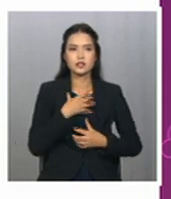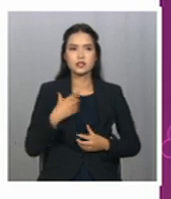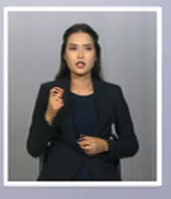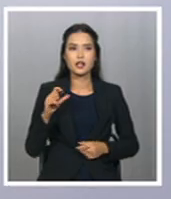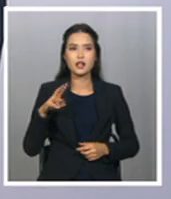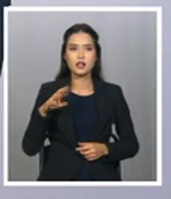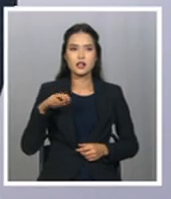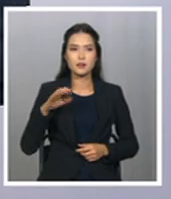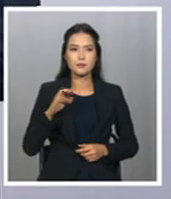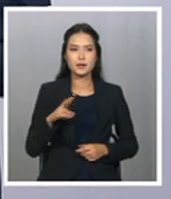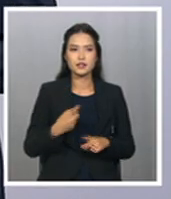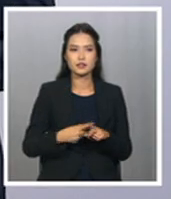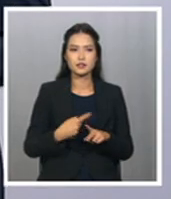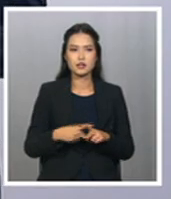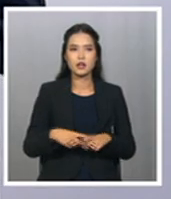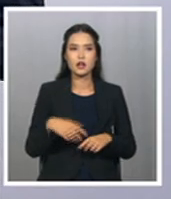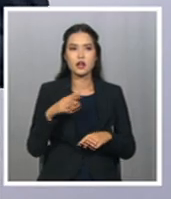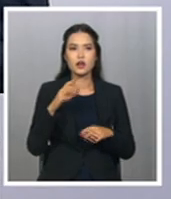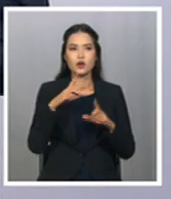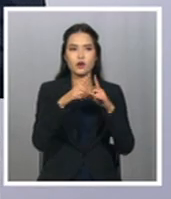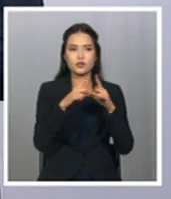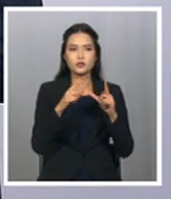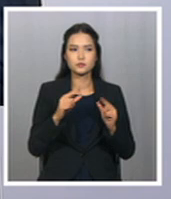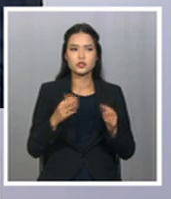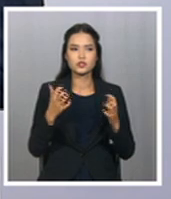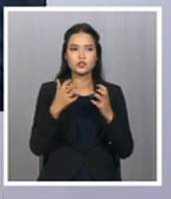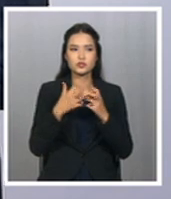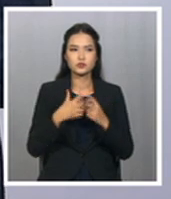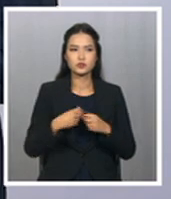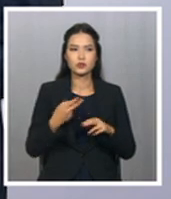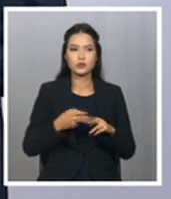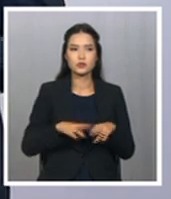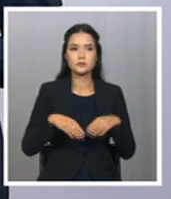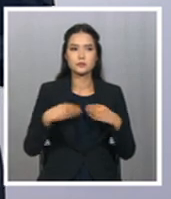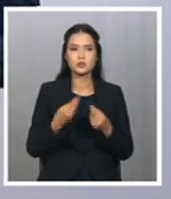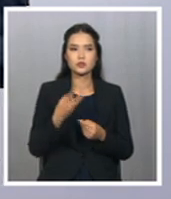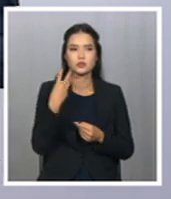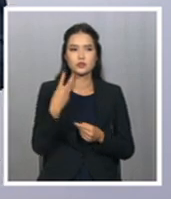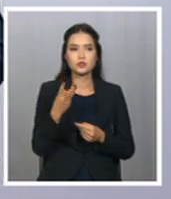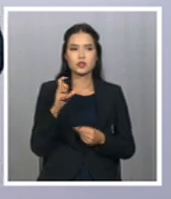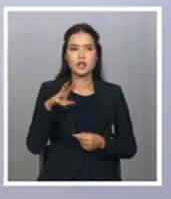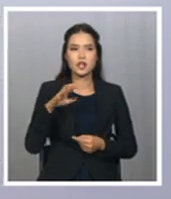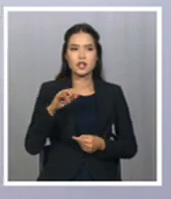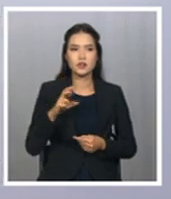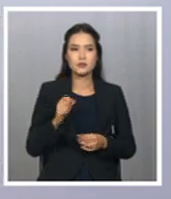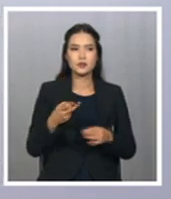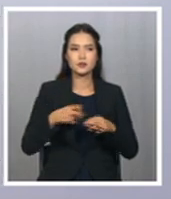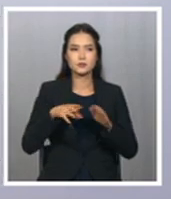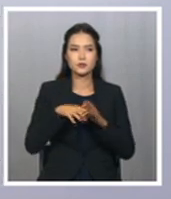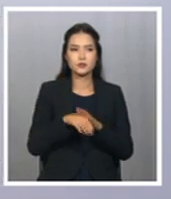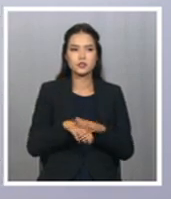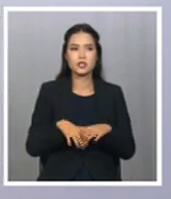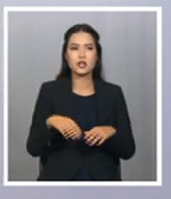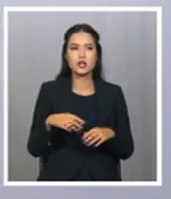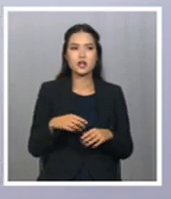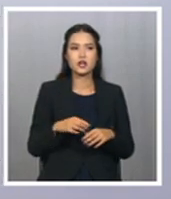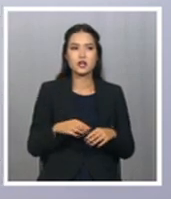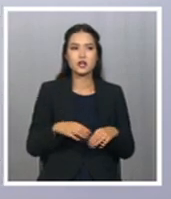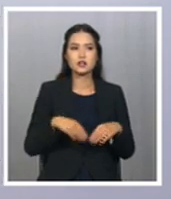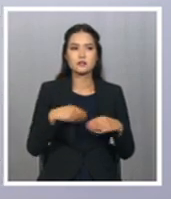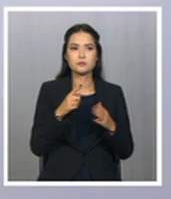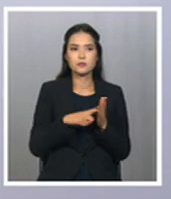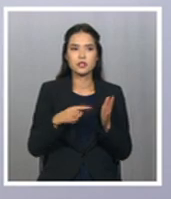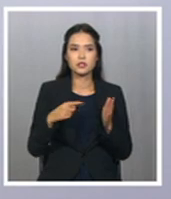деп атайды. Ал үш бұрышты шешу деп, оның берілген үш элементі бойынша белгісіз қабырғаларын